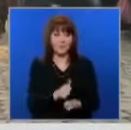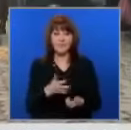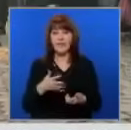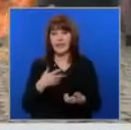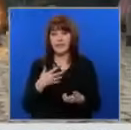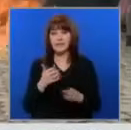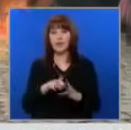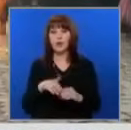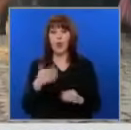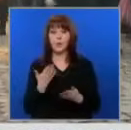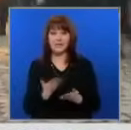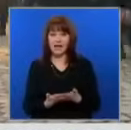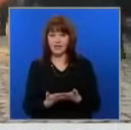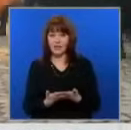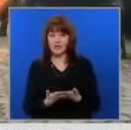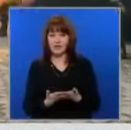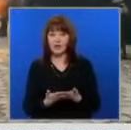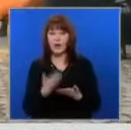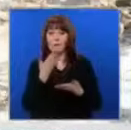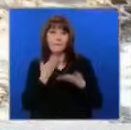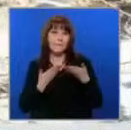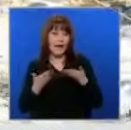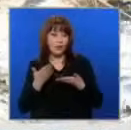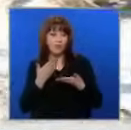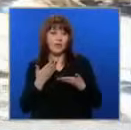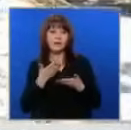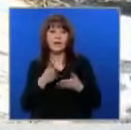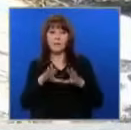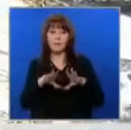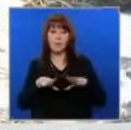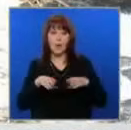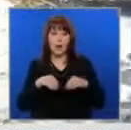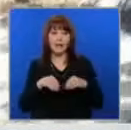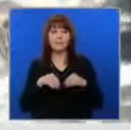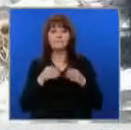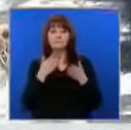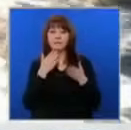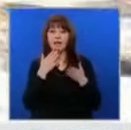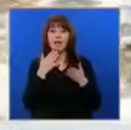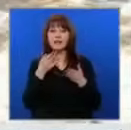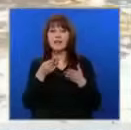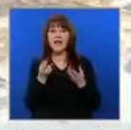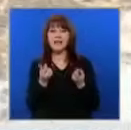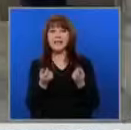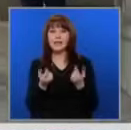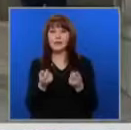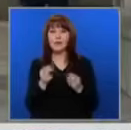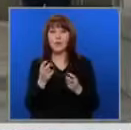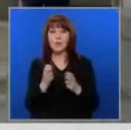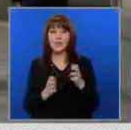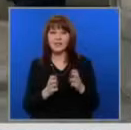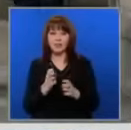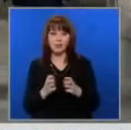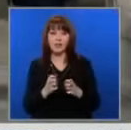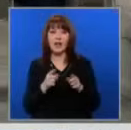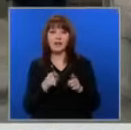на земеделието. След това обаче преговорите поеха Българската аграрна камара и Националната асоциация на зърнопроизводителите.